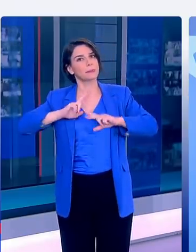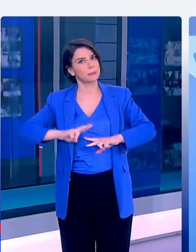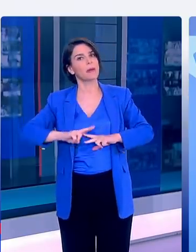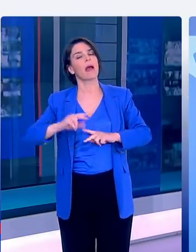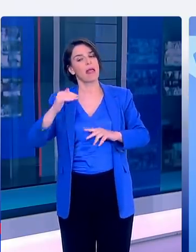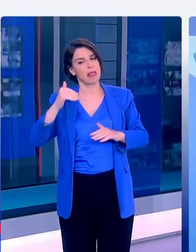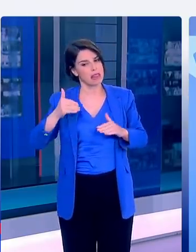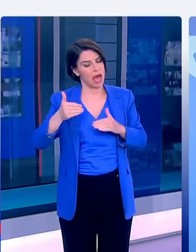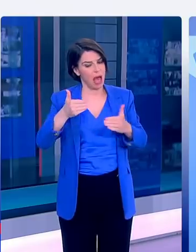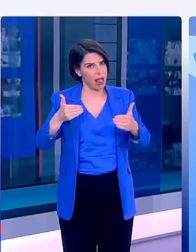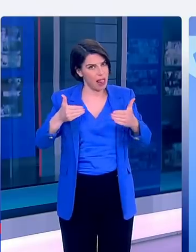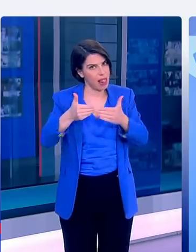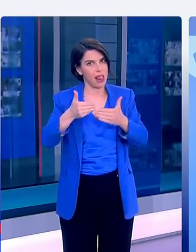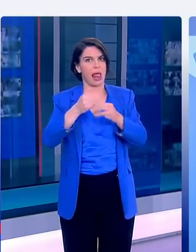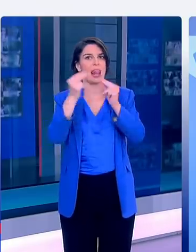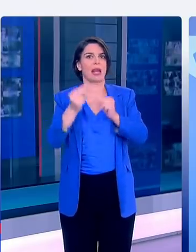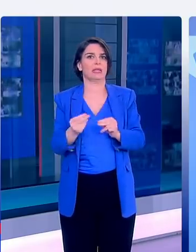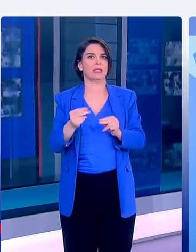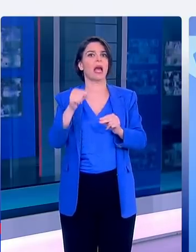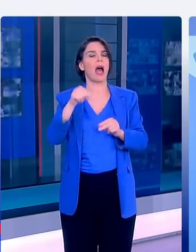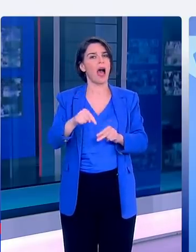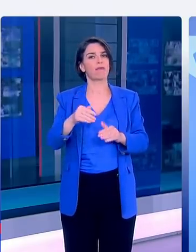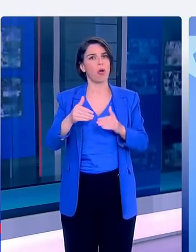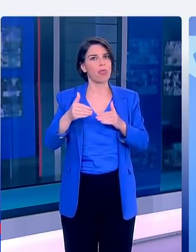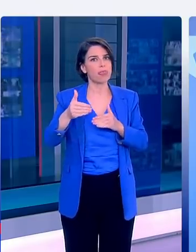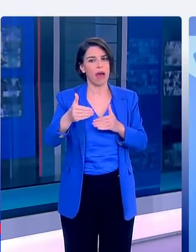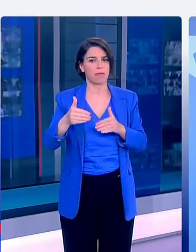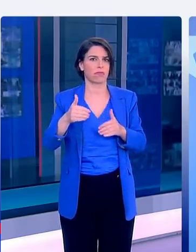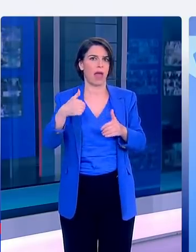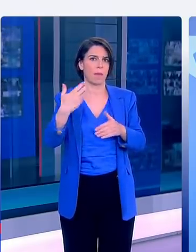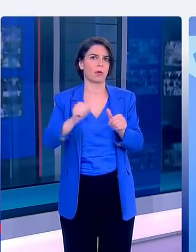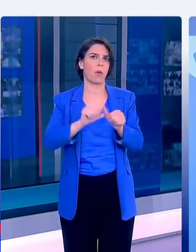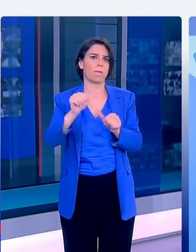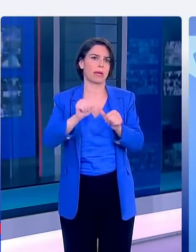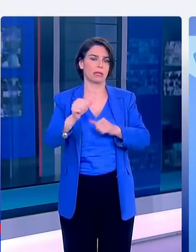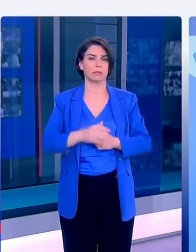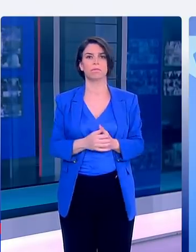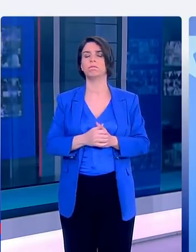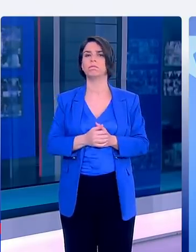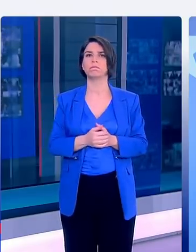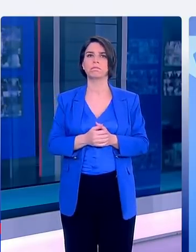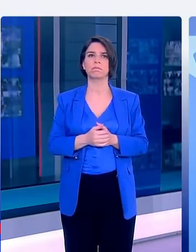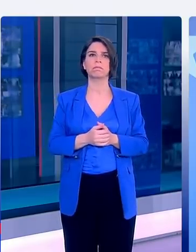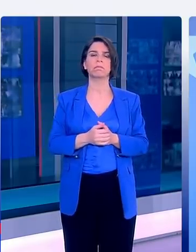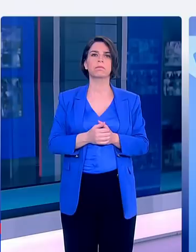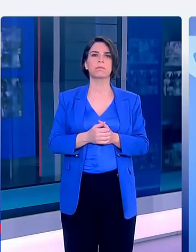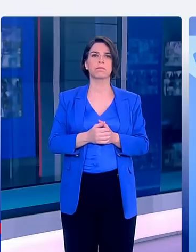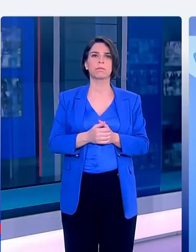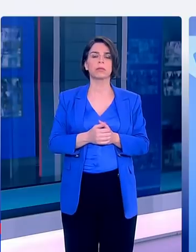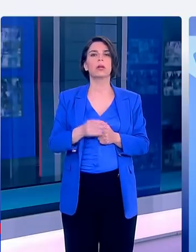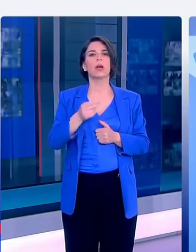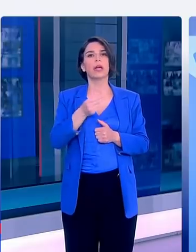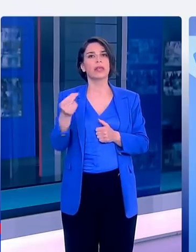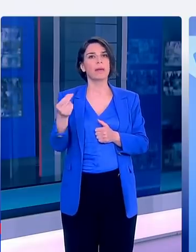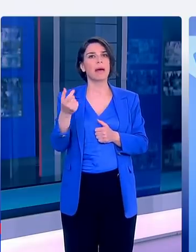Σχεδίου Στήριξης, όπως αυτό έχει ανακοινωθεί και όπως αυτό θα υλοποιηθεί τους επόμενους μήνες. Το πρόβλημα με τις τιμές βενζίνης είναι πράγματι ένα